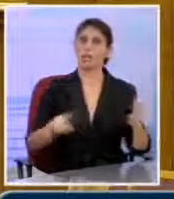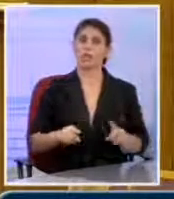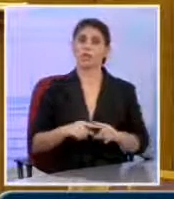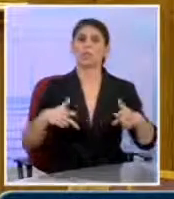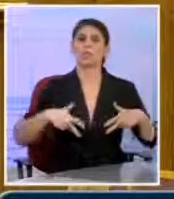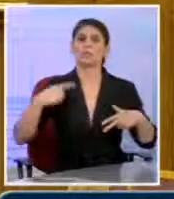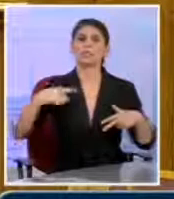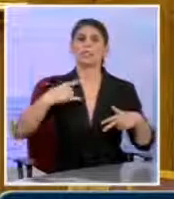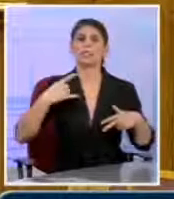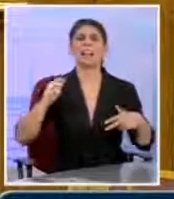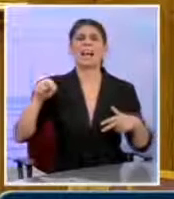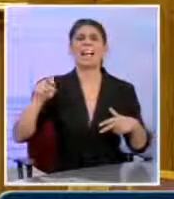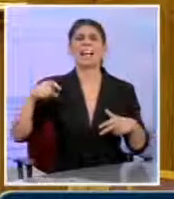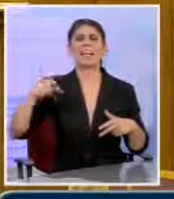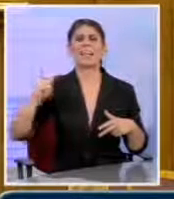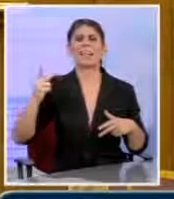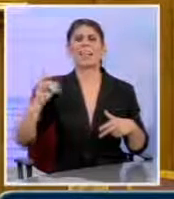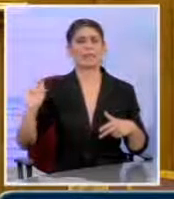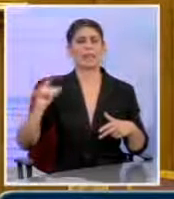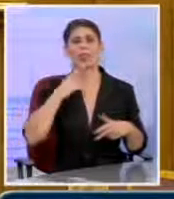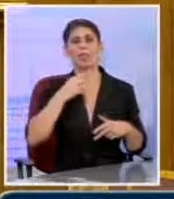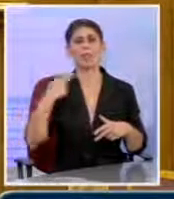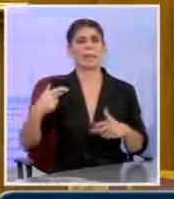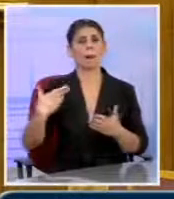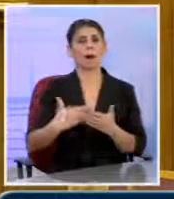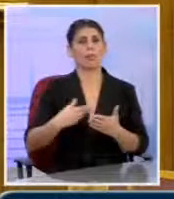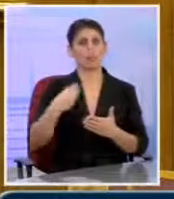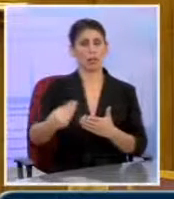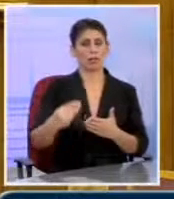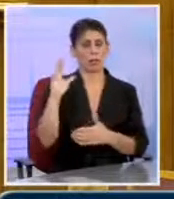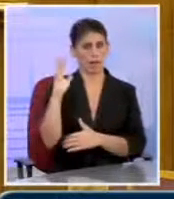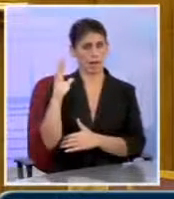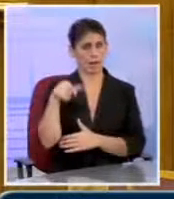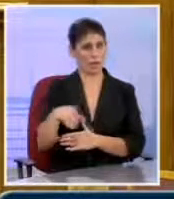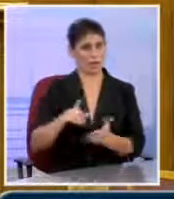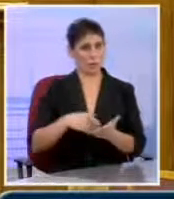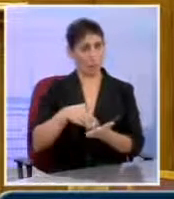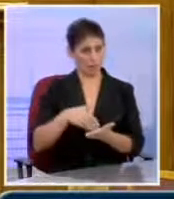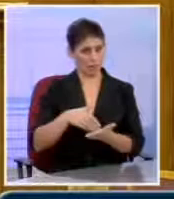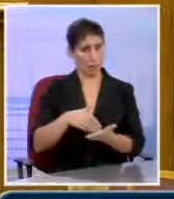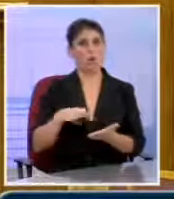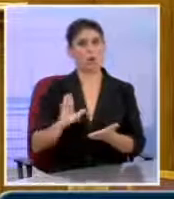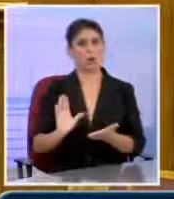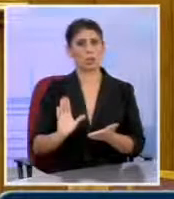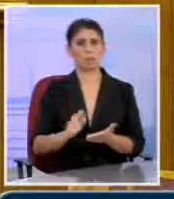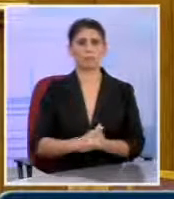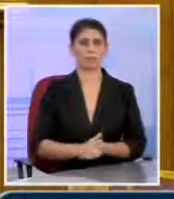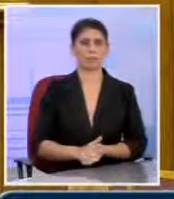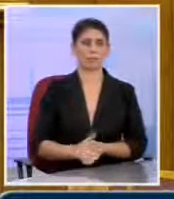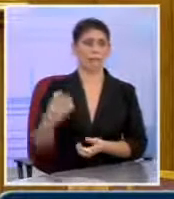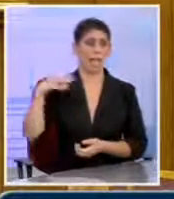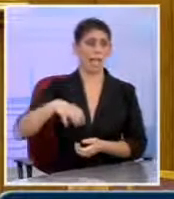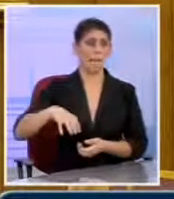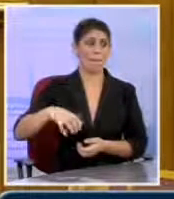κυβέρνησης Τζανετάκη και αργότερα ως προς την αδειοδότηση των καναλιών. Εδώ θα πρέπει να διευκρινίσουμε ότι η εποχή